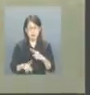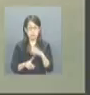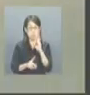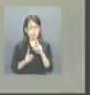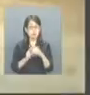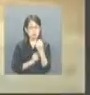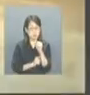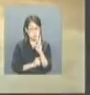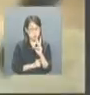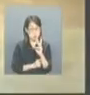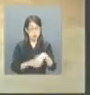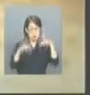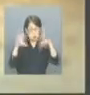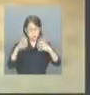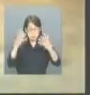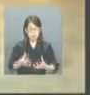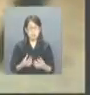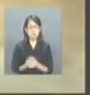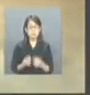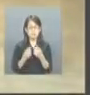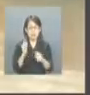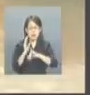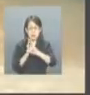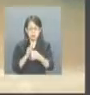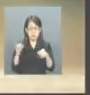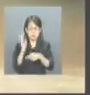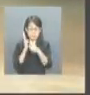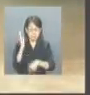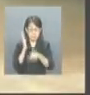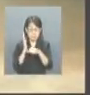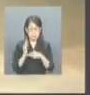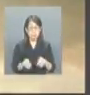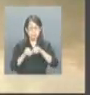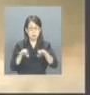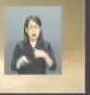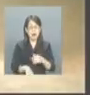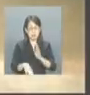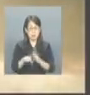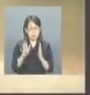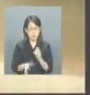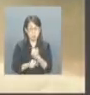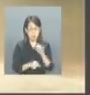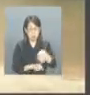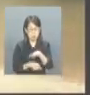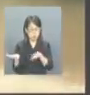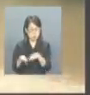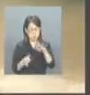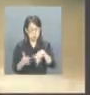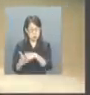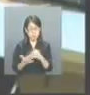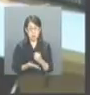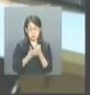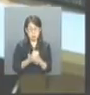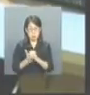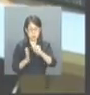นี้ในจังหวัดฝั่งทะเลอันดามันพร้อมกำชับให้เจ้าหน้าที่เตรียมพร้อมให้ความช่วยเหลือประชาชนตลอด24ชั่วโมงหากเ